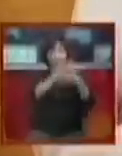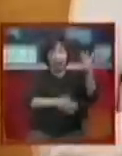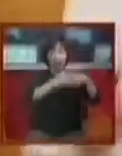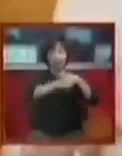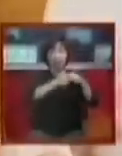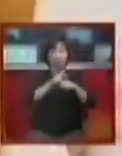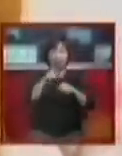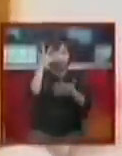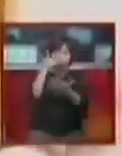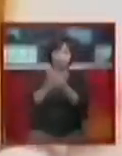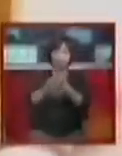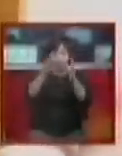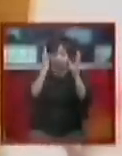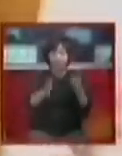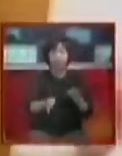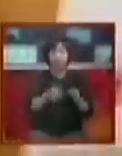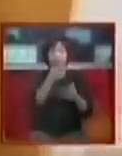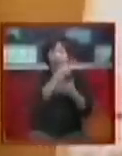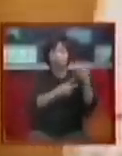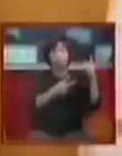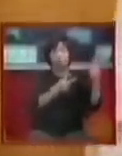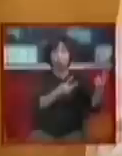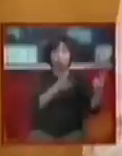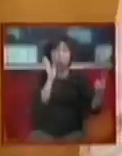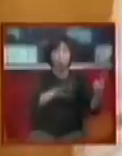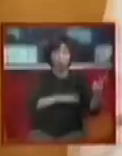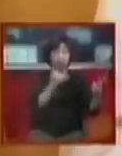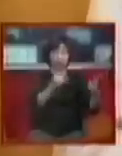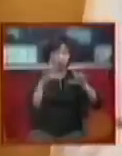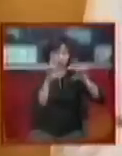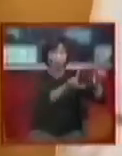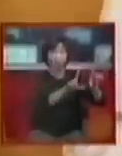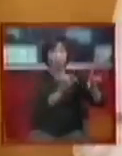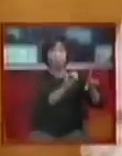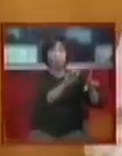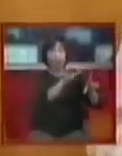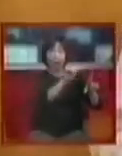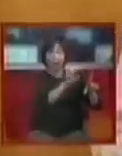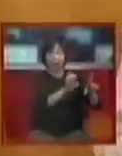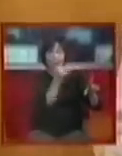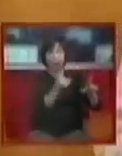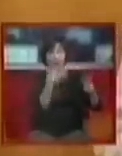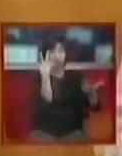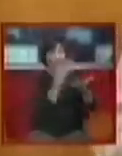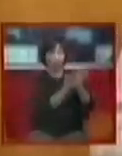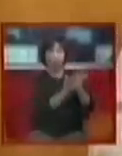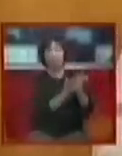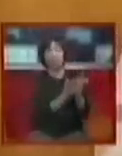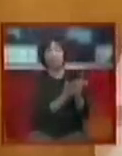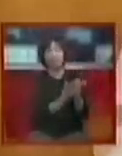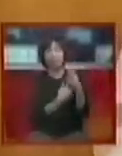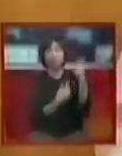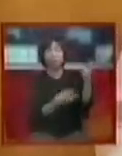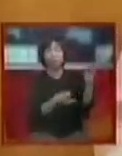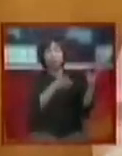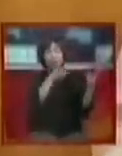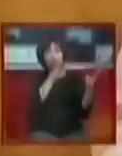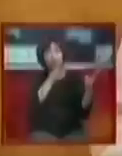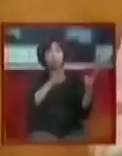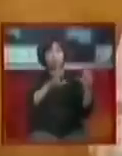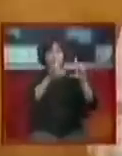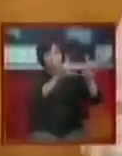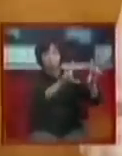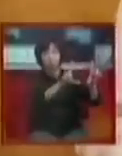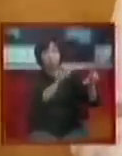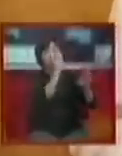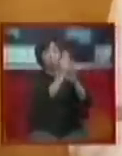na? Ang 2 pa niyang kapatid ay sinampahan na rin natin ng kaso at kasalukuin na rin nakabilanggo. May 2 suspect sa